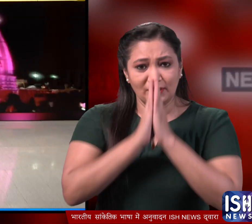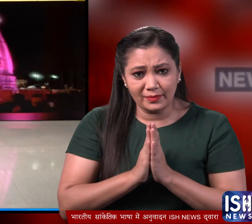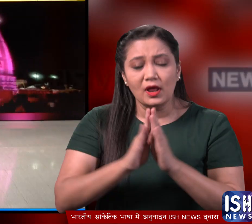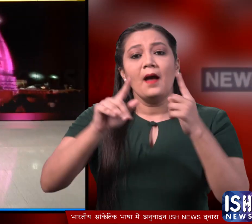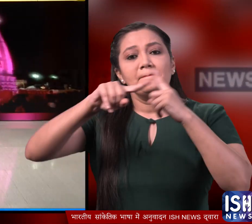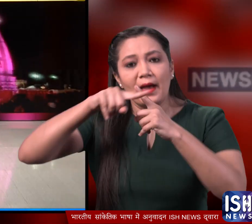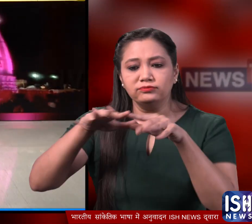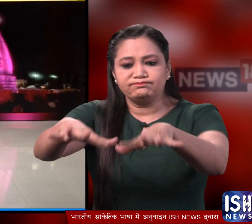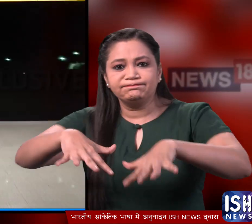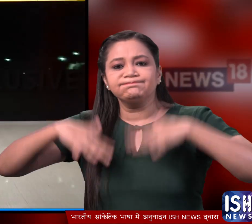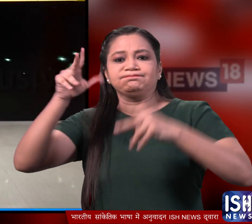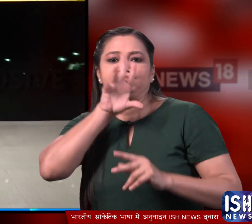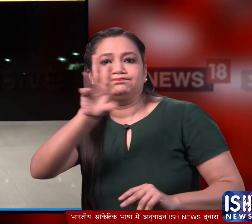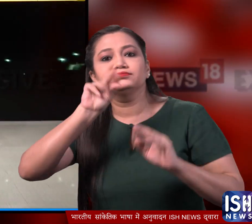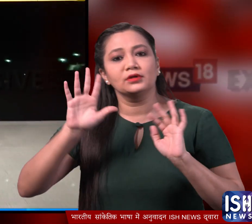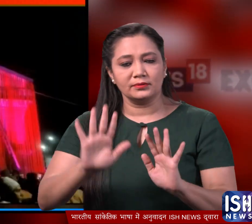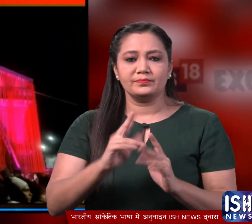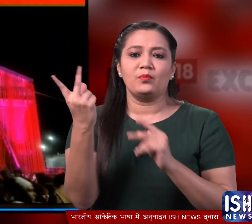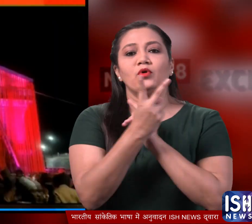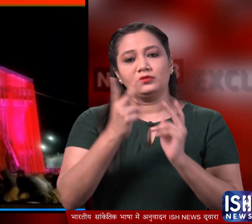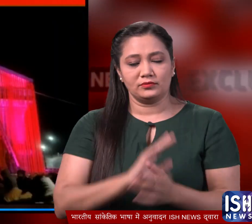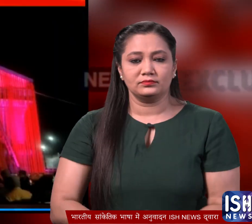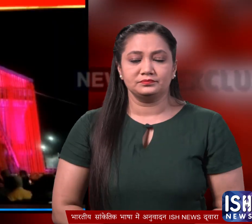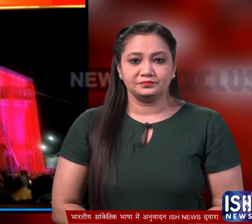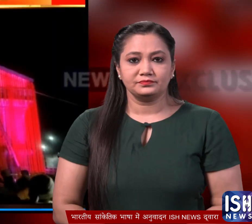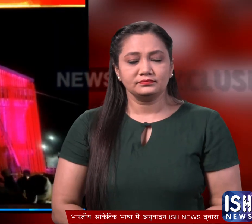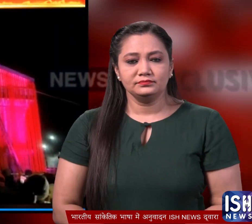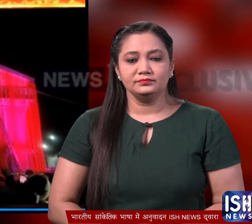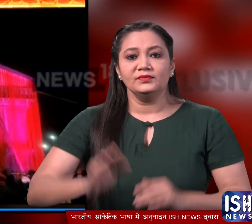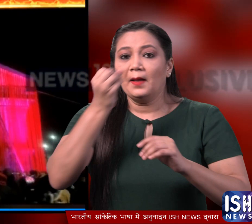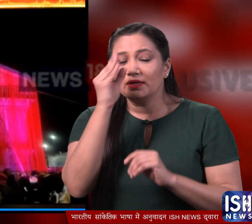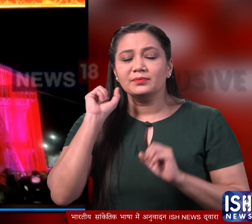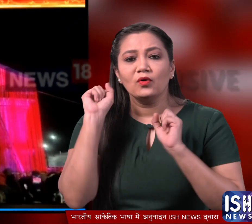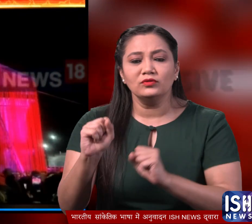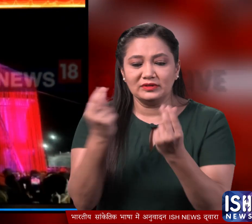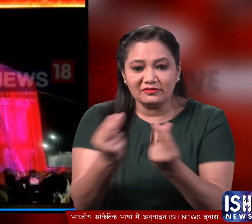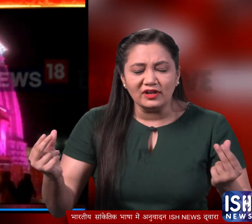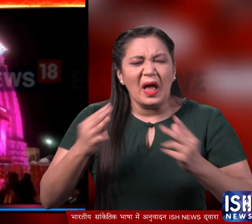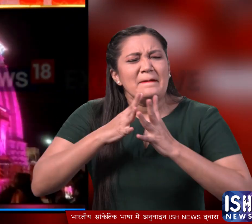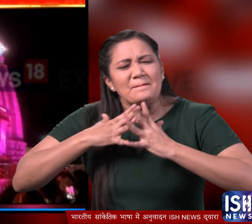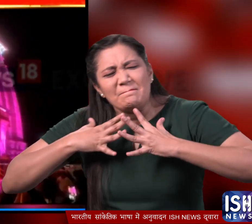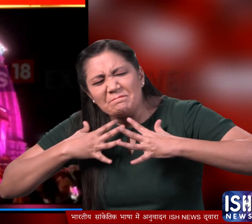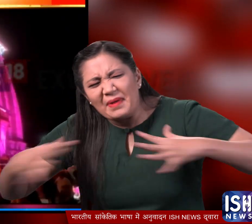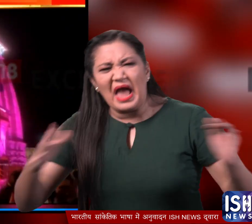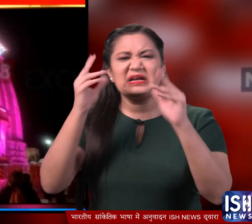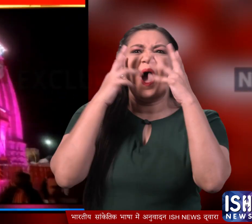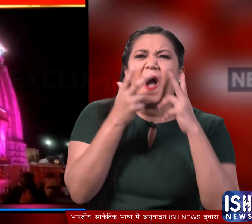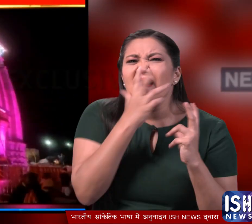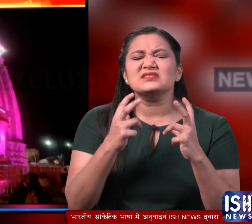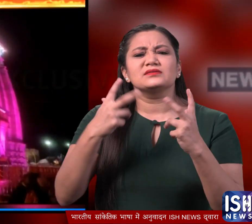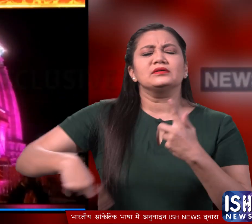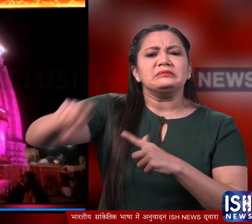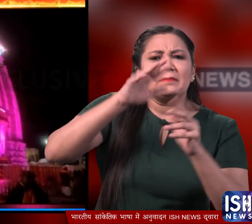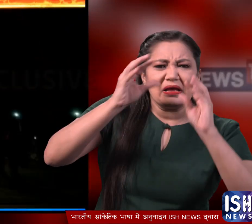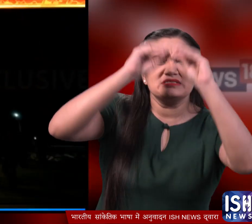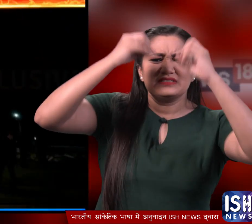ہی ایک جن سبحہ کو بھی سمبودھت کریں گے جسے دیکھتے ہوئے بی جے پی نے اس دیوالی کو بھوی اور ایتحاسک بنانے کی